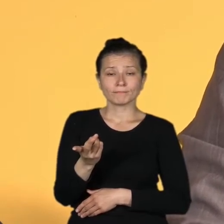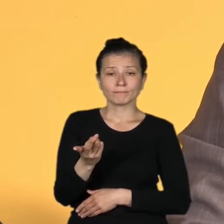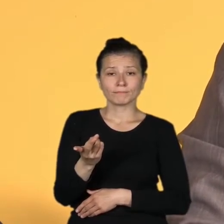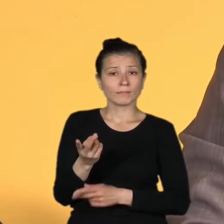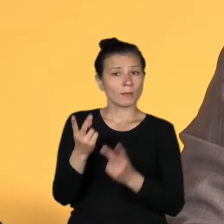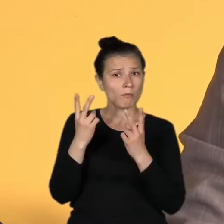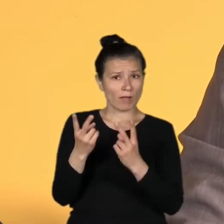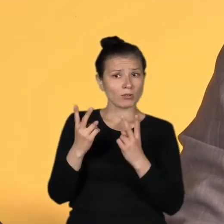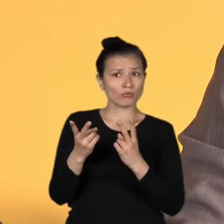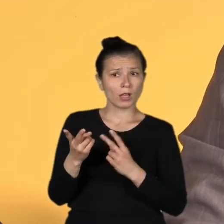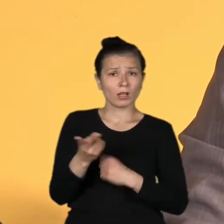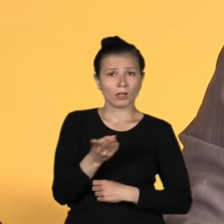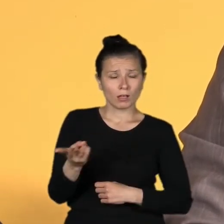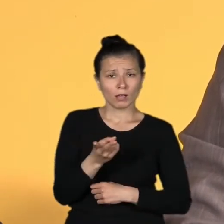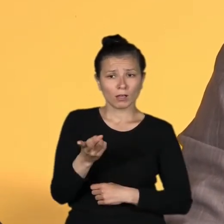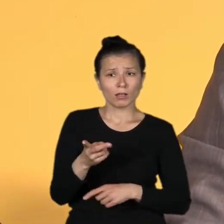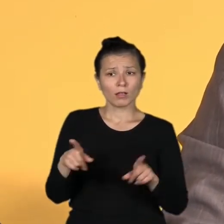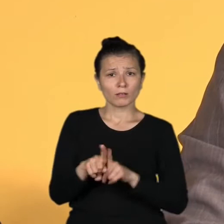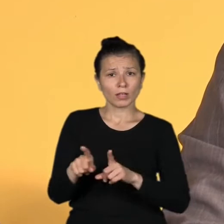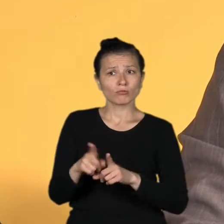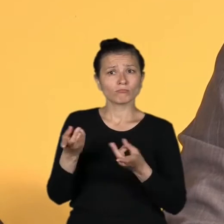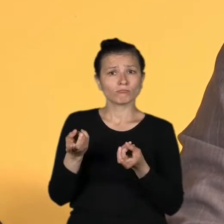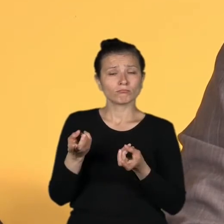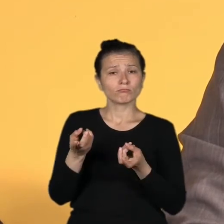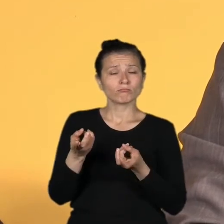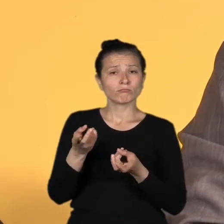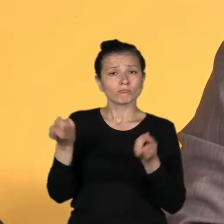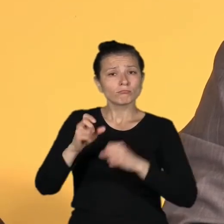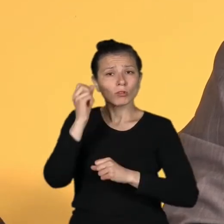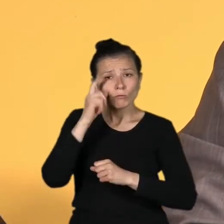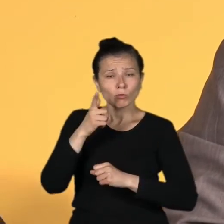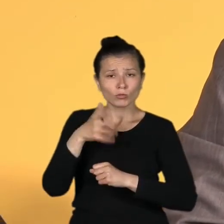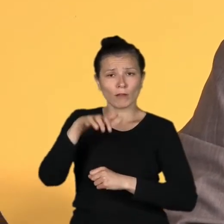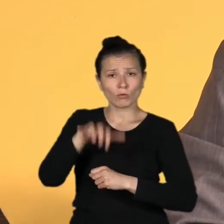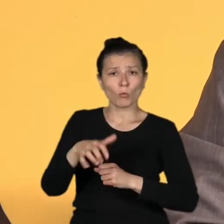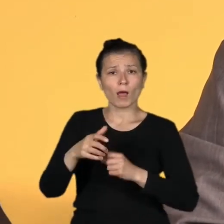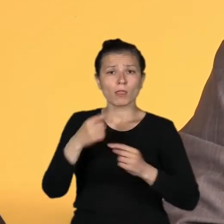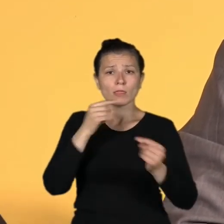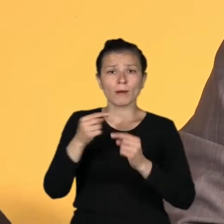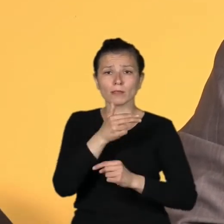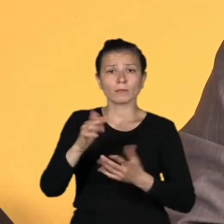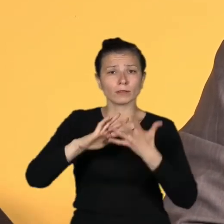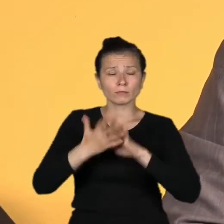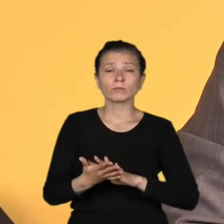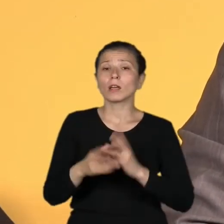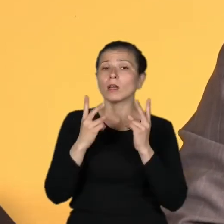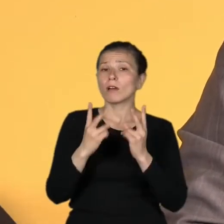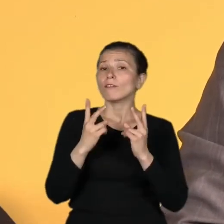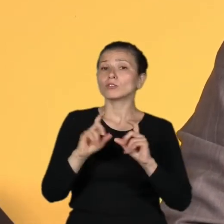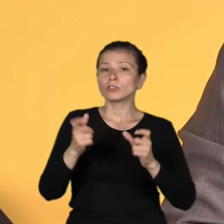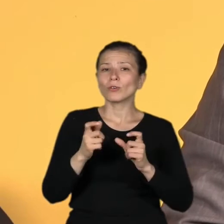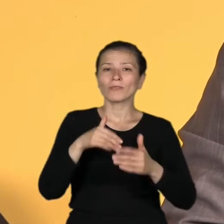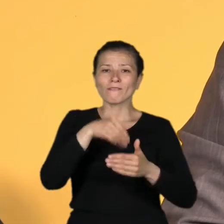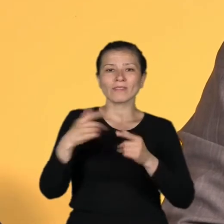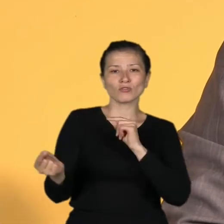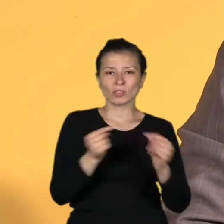równie wartościowe, równie twórcze w tej debacie o procesie transformacji, jest istotny ten wewnętrzny